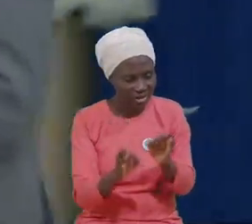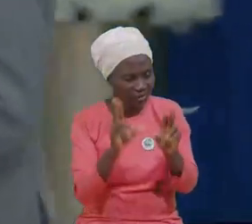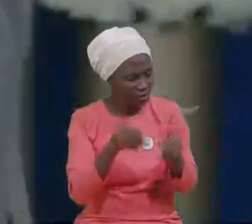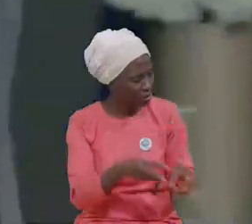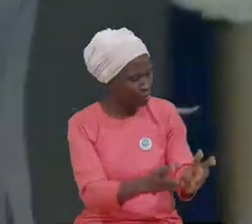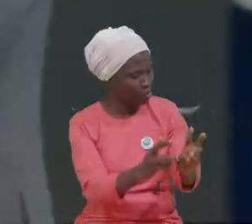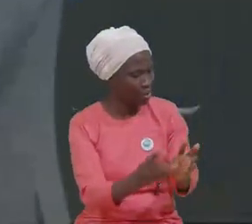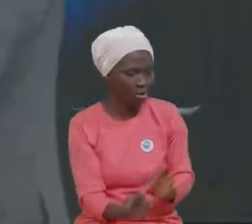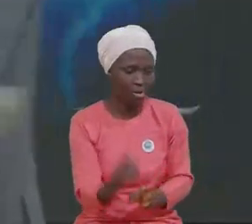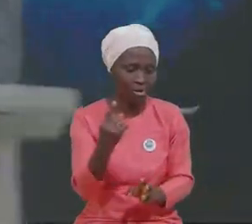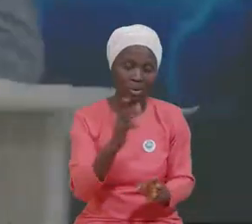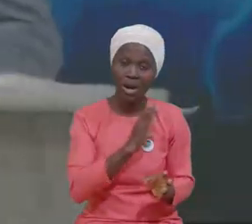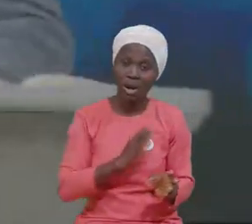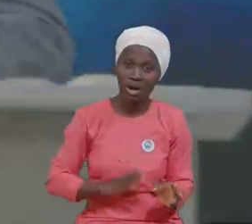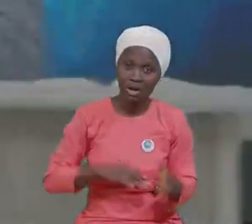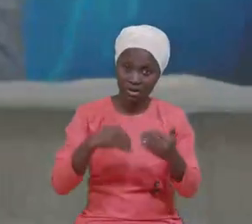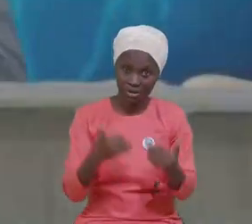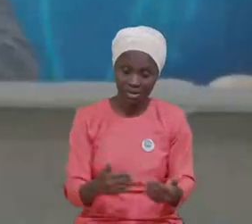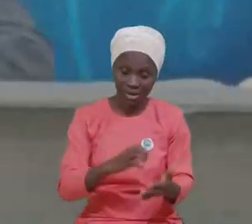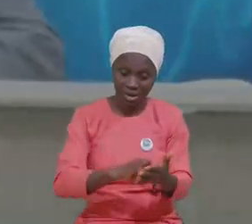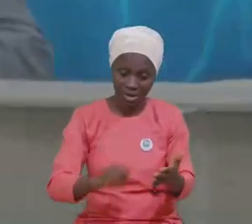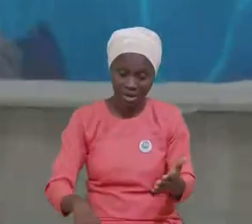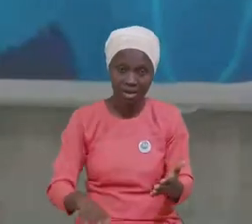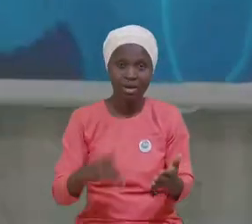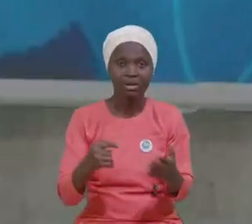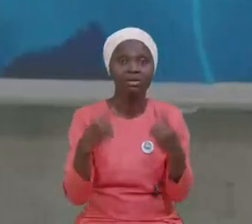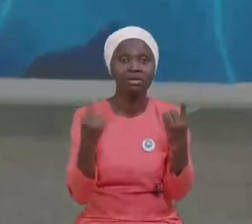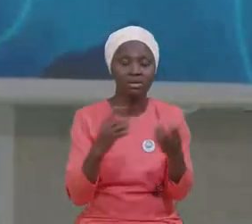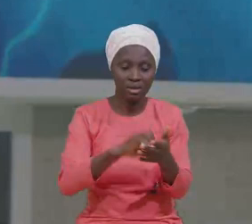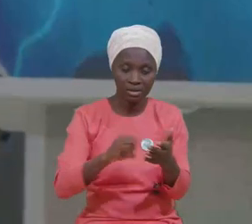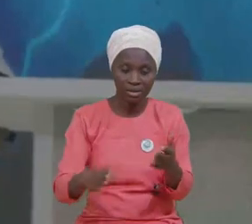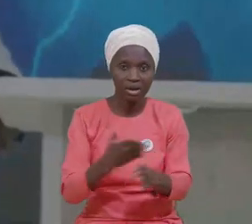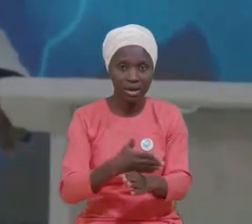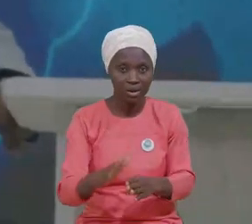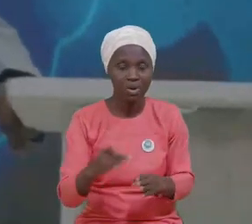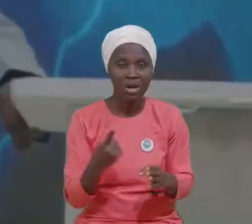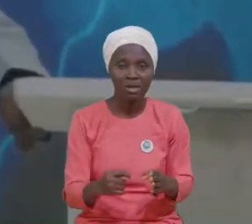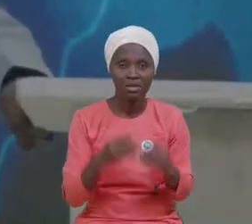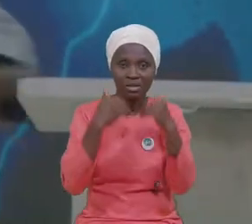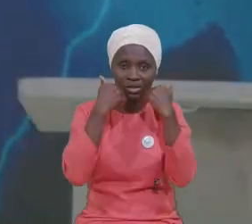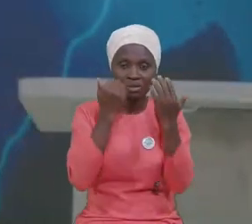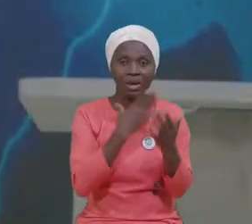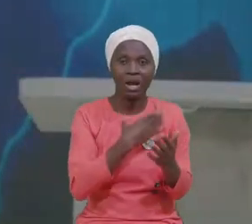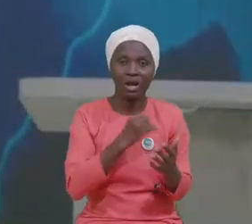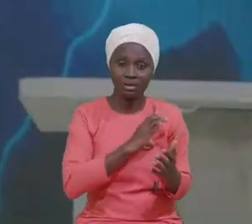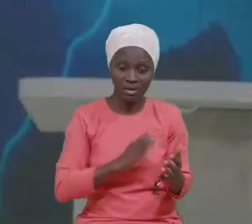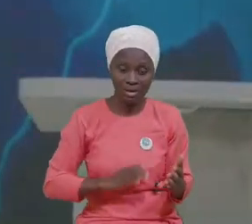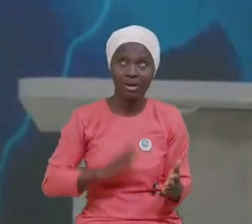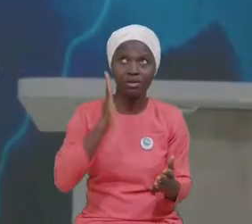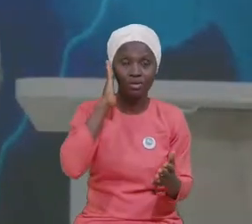de voie pour avancer. Christ effaçant les péchés, ôtant la honte, Christ